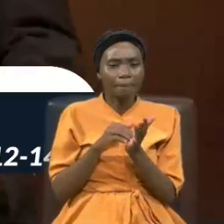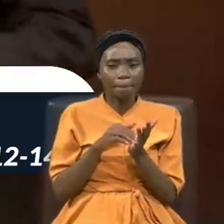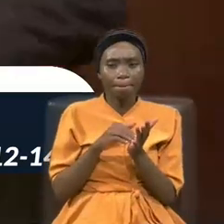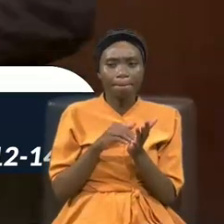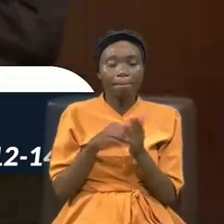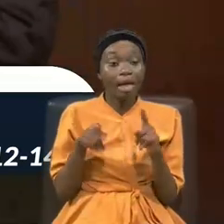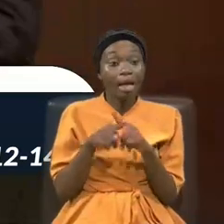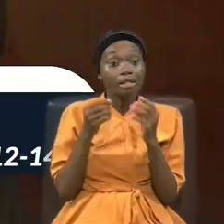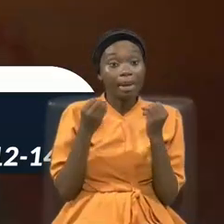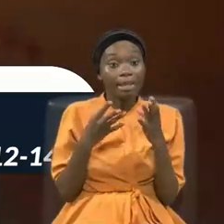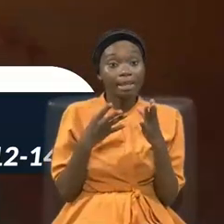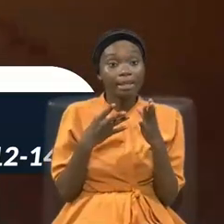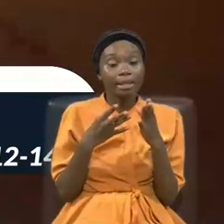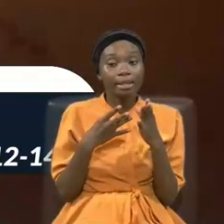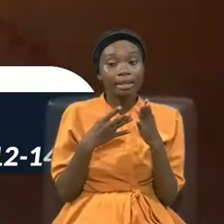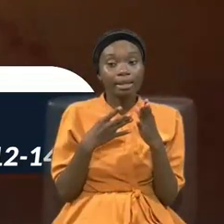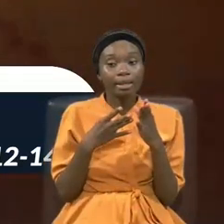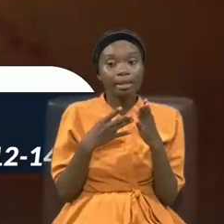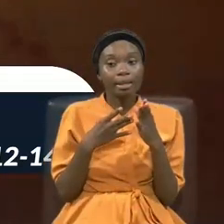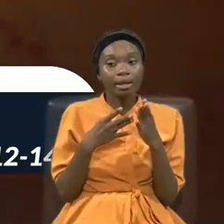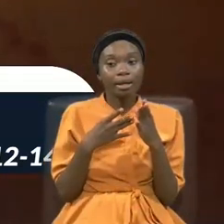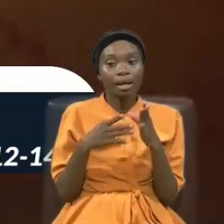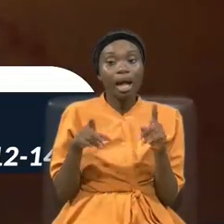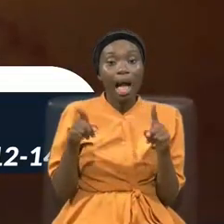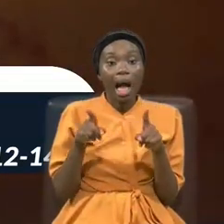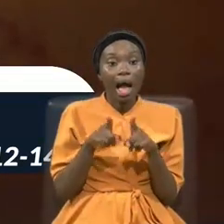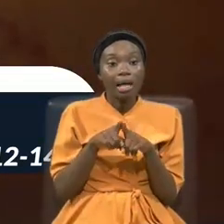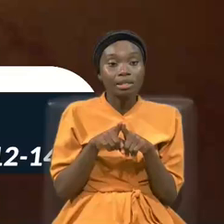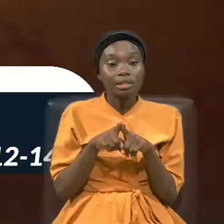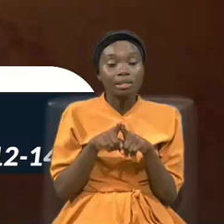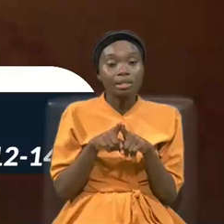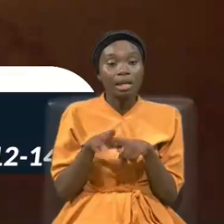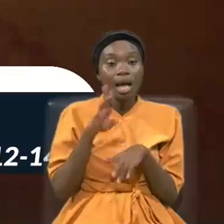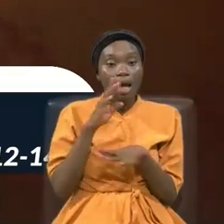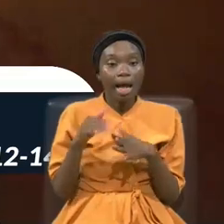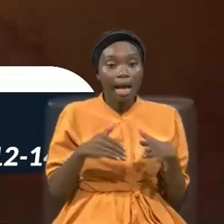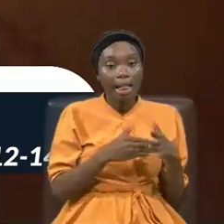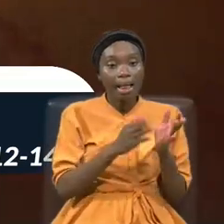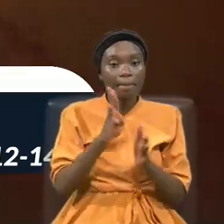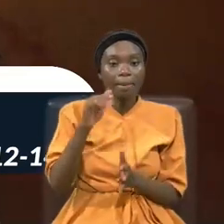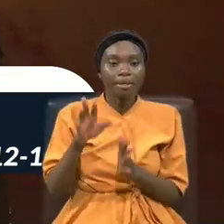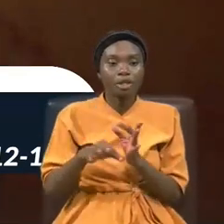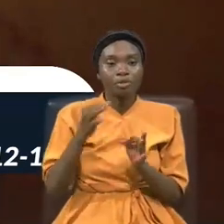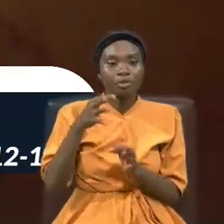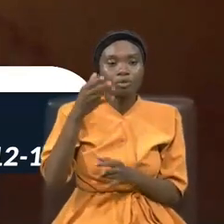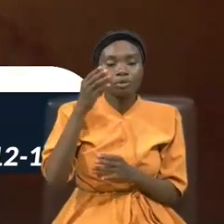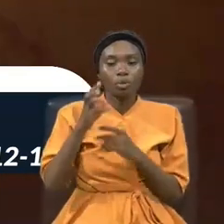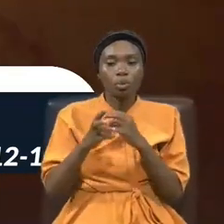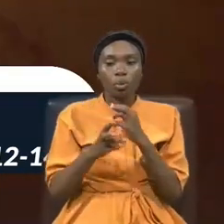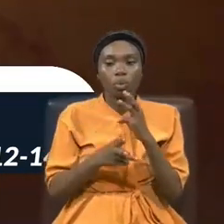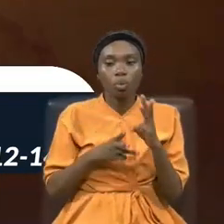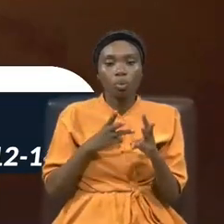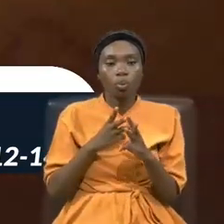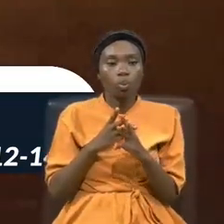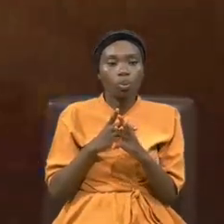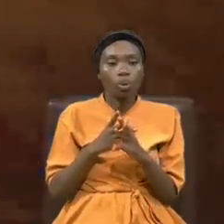Voyez encore cela. Car tous ceux qui sont conduits par l'Esprit du monde